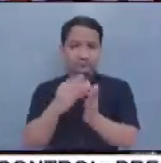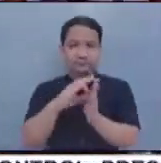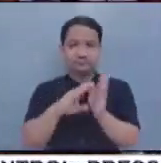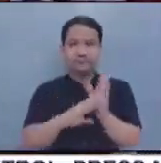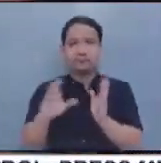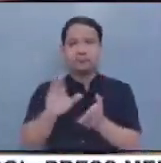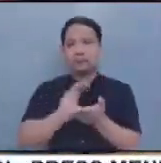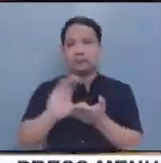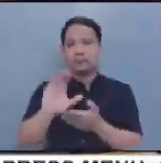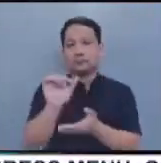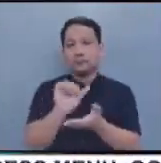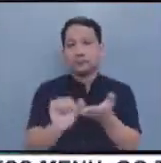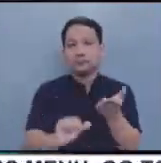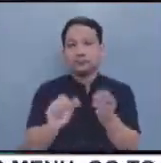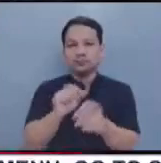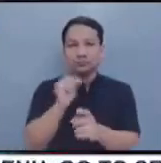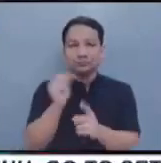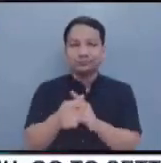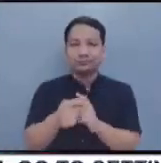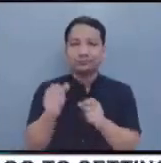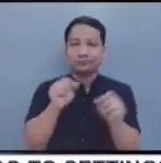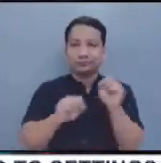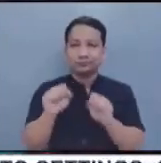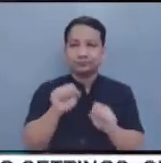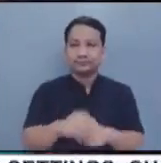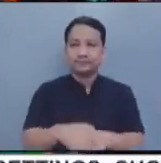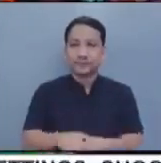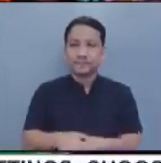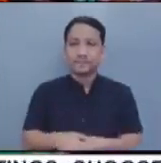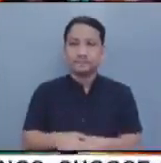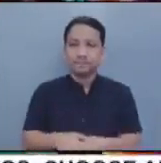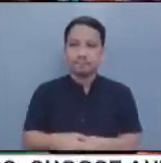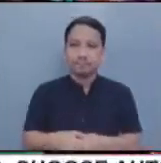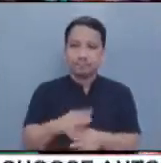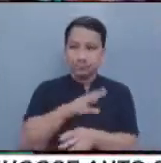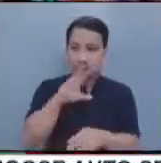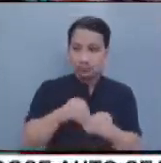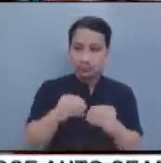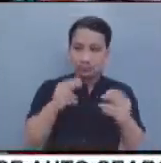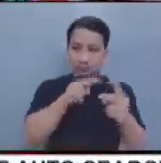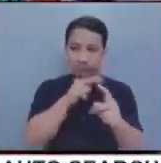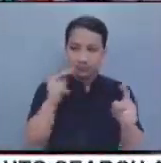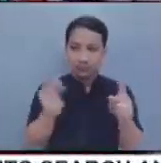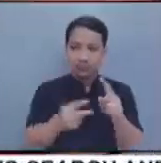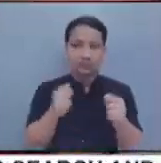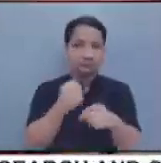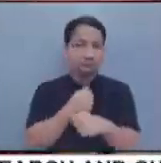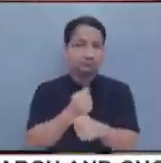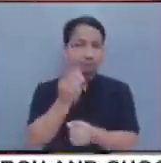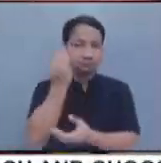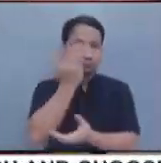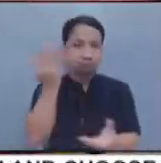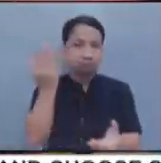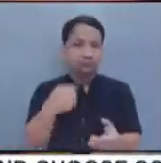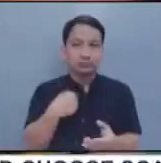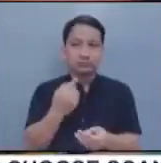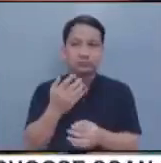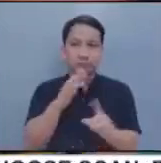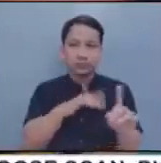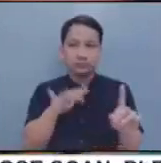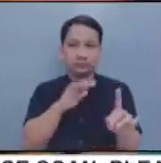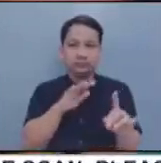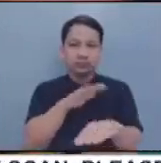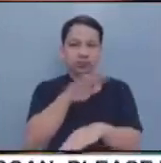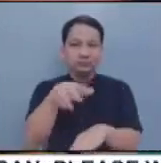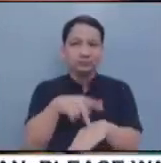and Social Sciences. Being in class has really made me put things into perspective. I always make sure that I will be of service to the country and I